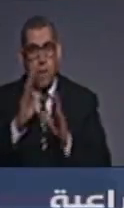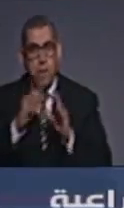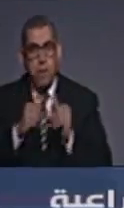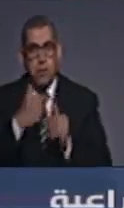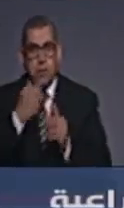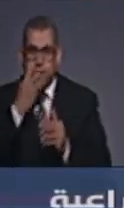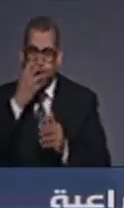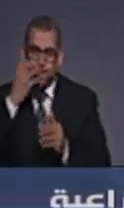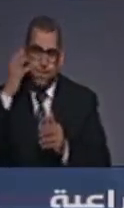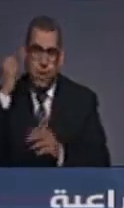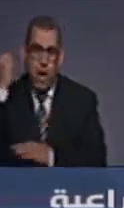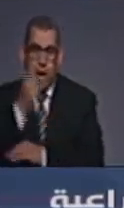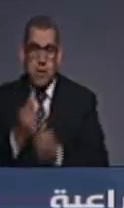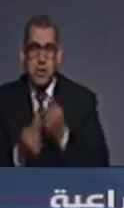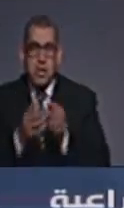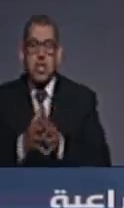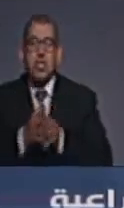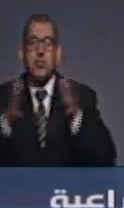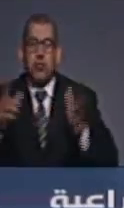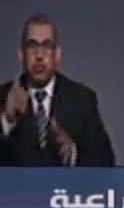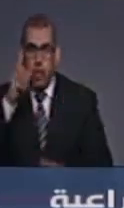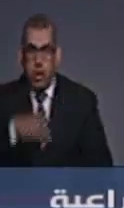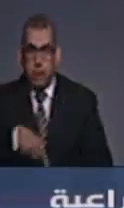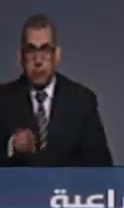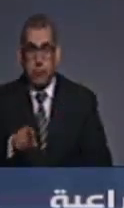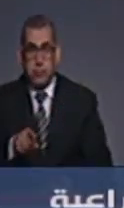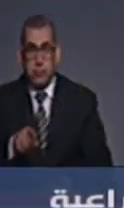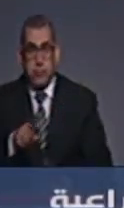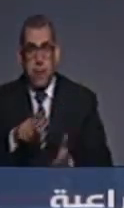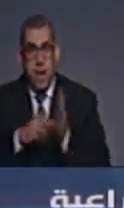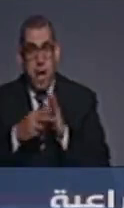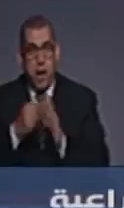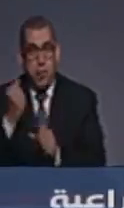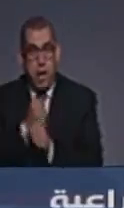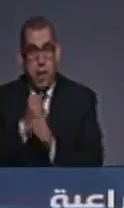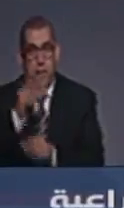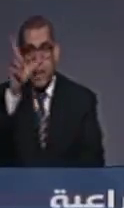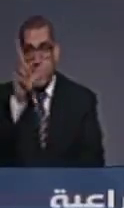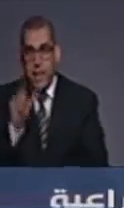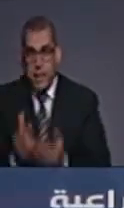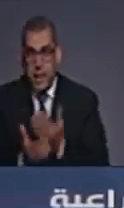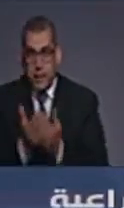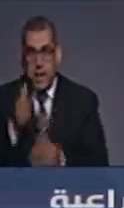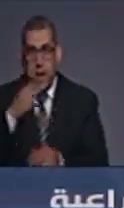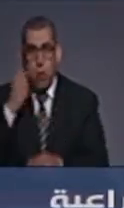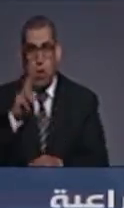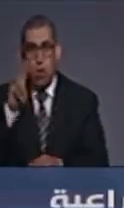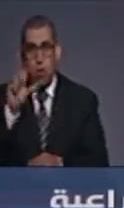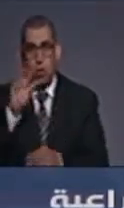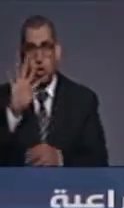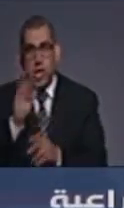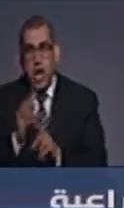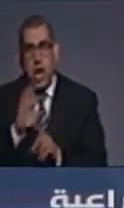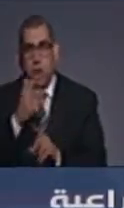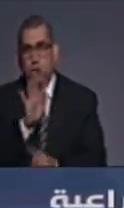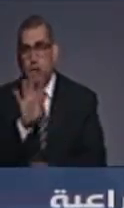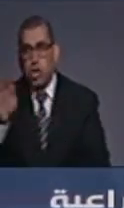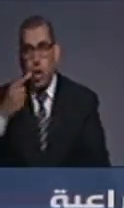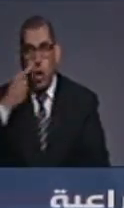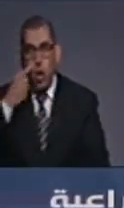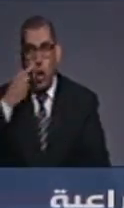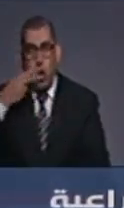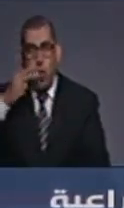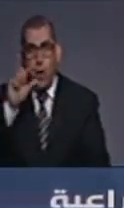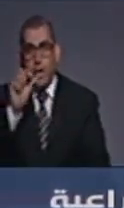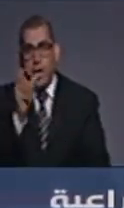من الأراضي الزراعية، سواء كان في الدلتا الجديدة أو في توشكا أو في شرق العوينات. احنا بنتكلم على اكتر